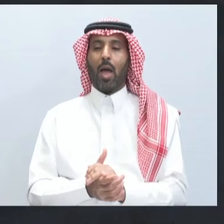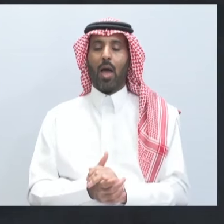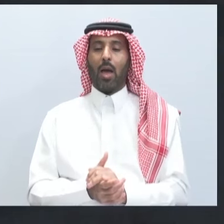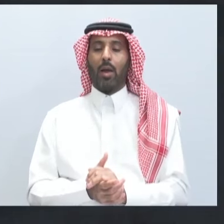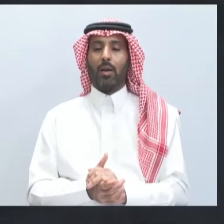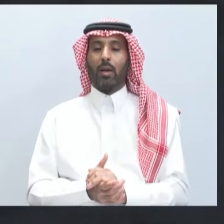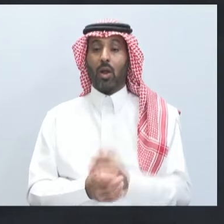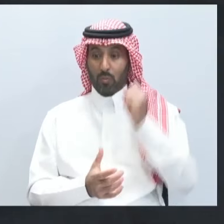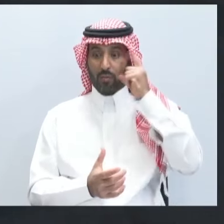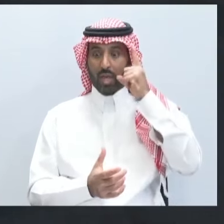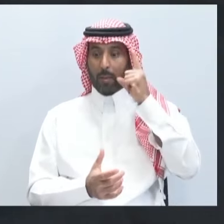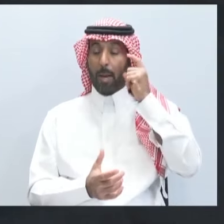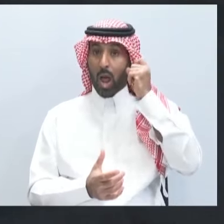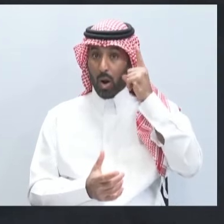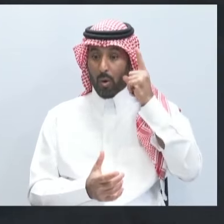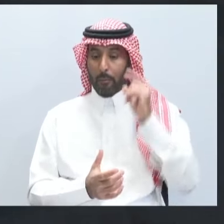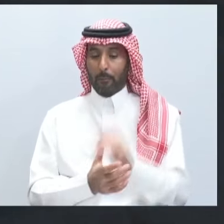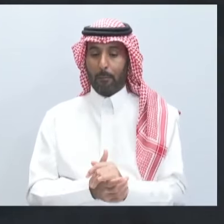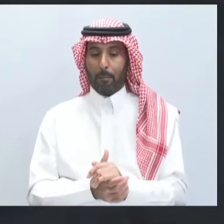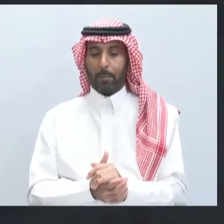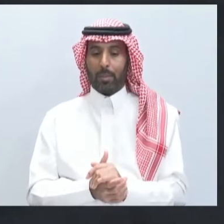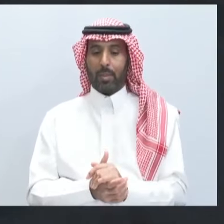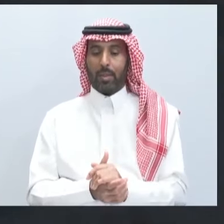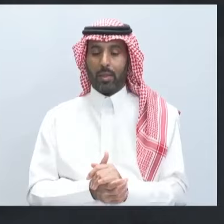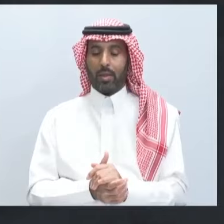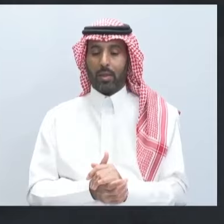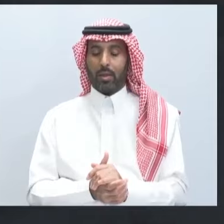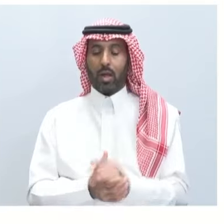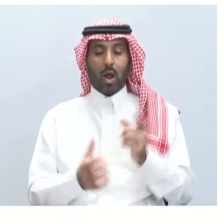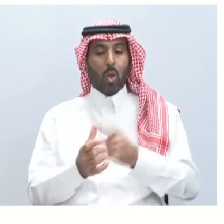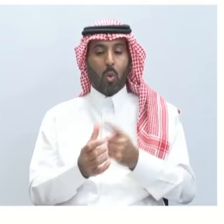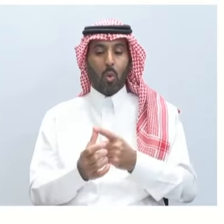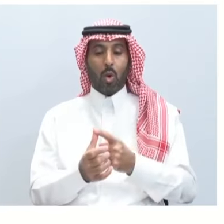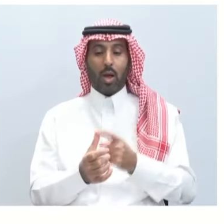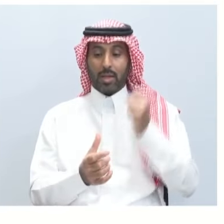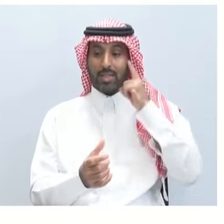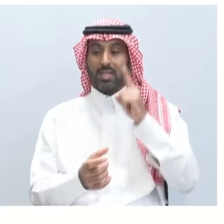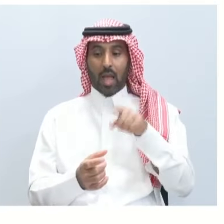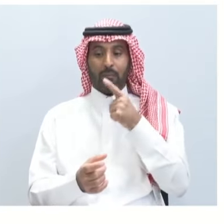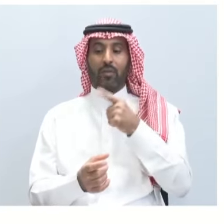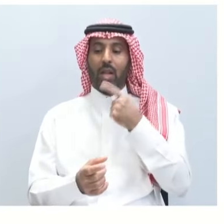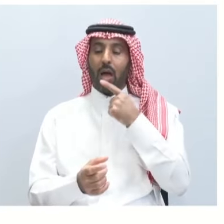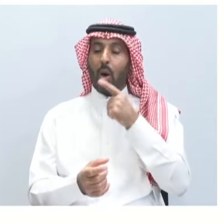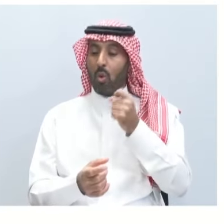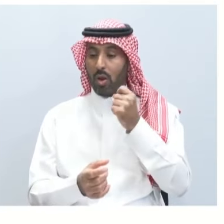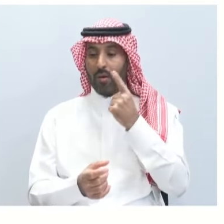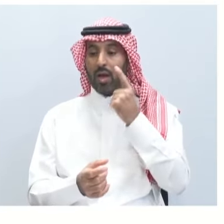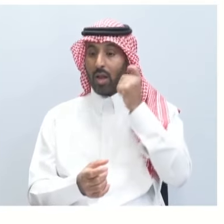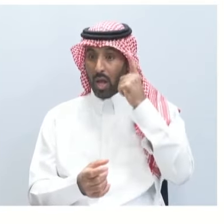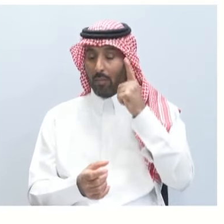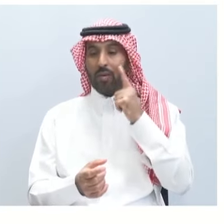ما المراد بهذه الكلمات احسنتم الكلمه الاولى الاصابه في القول والفقه في الدين هذا